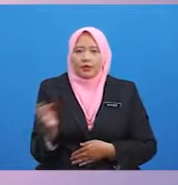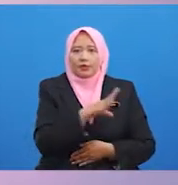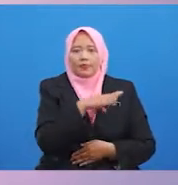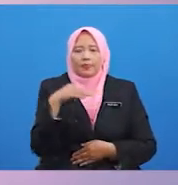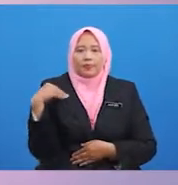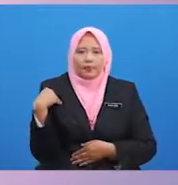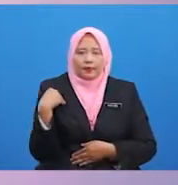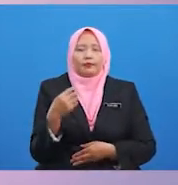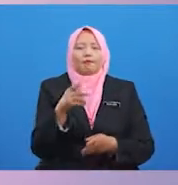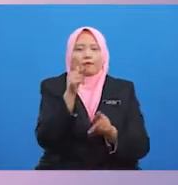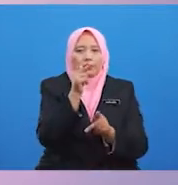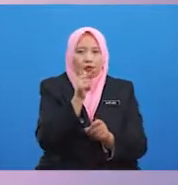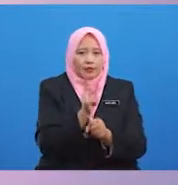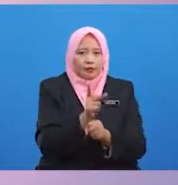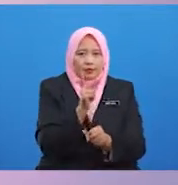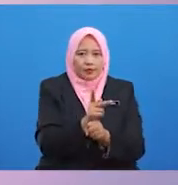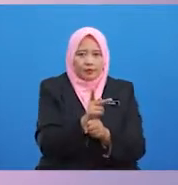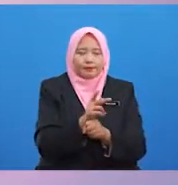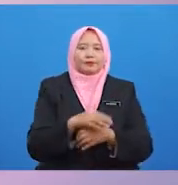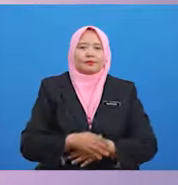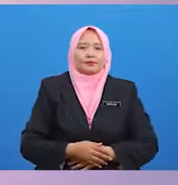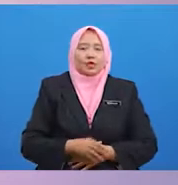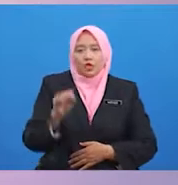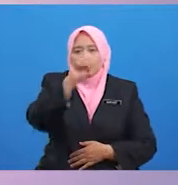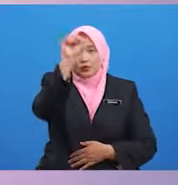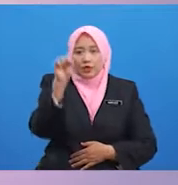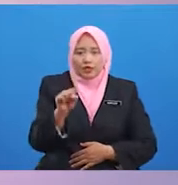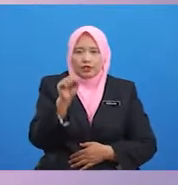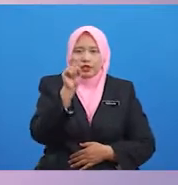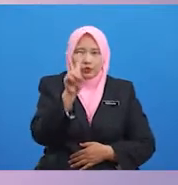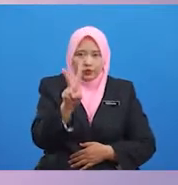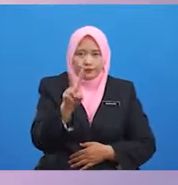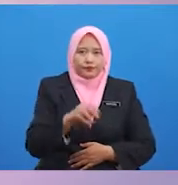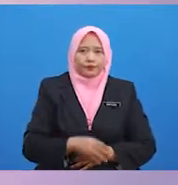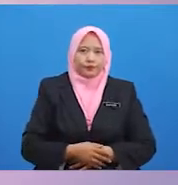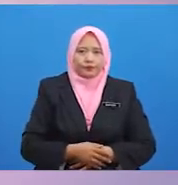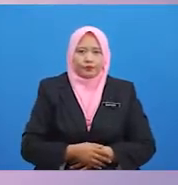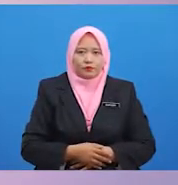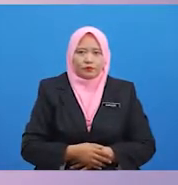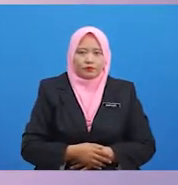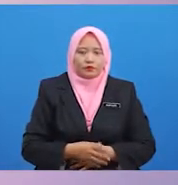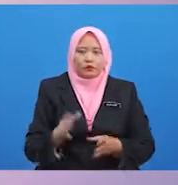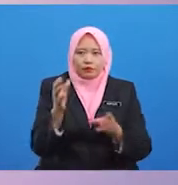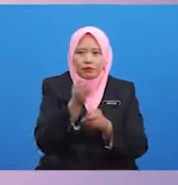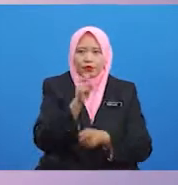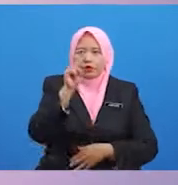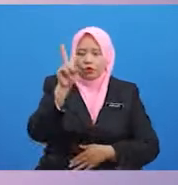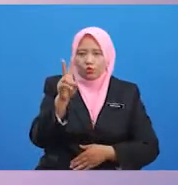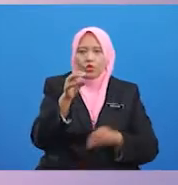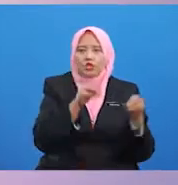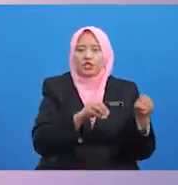perkhidmatan. Kita teruskan dengan soalan yang kedua. Terdapat dua